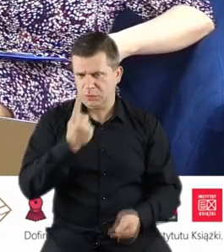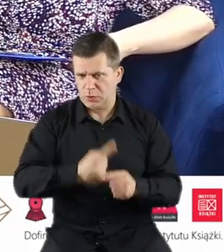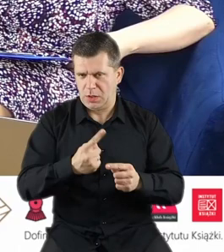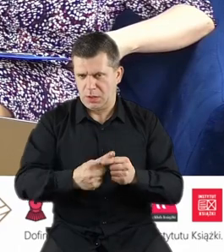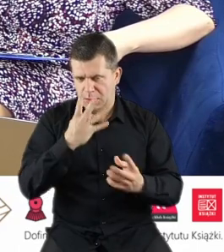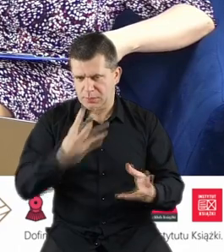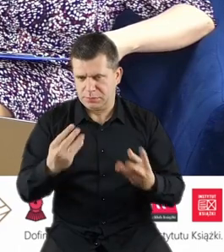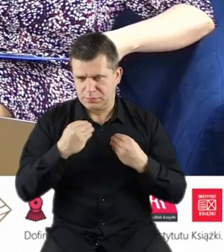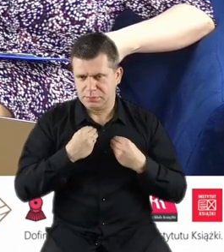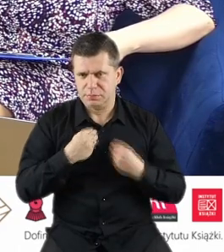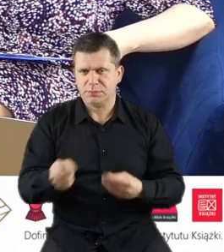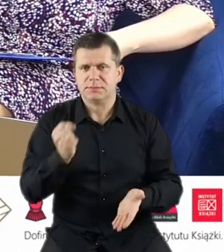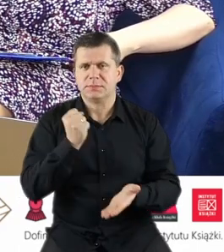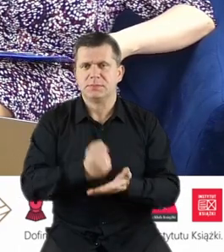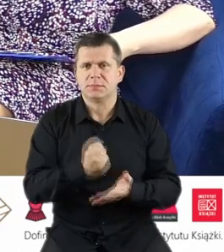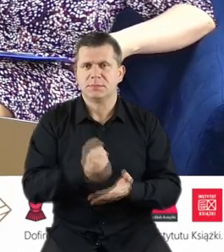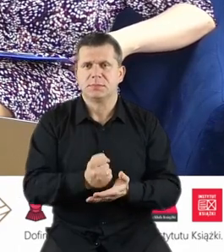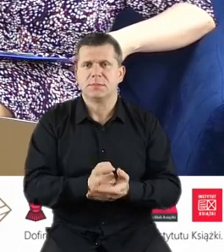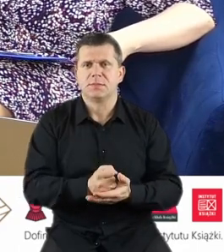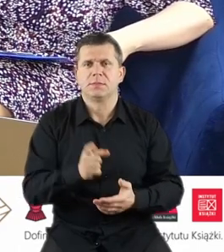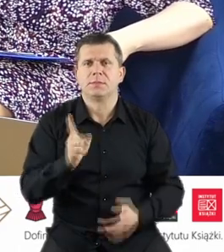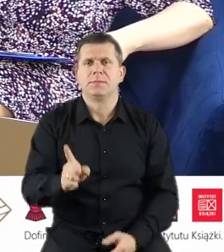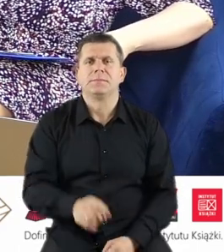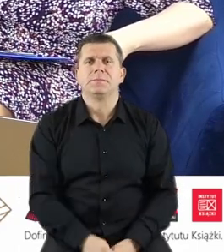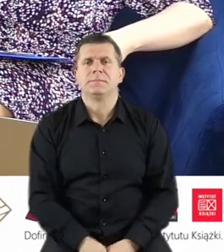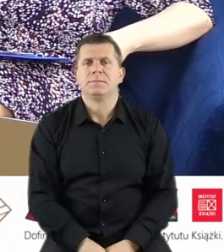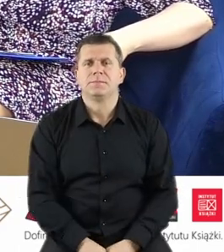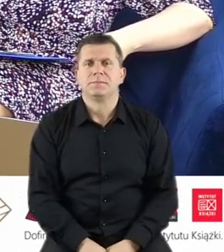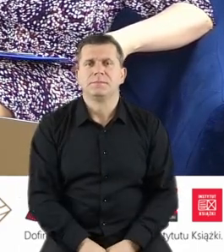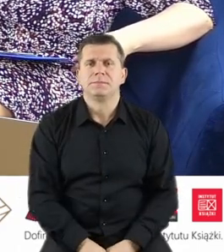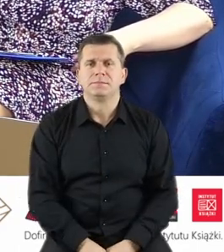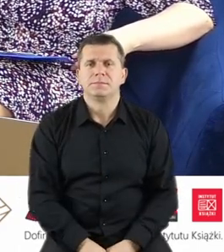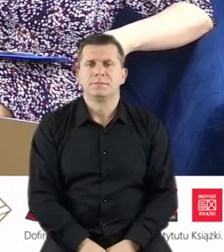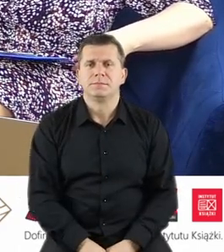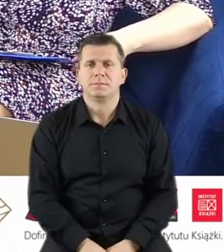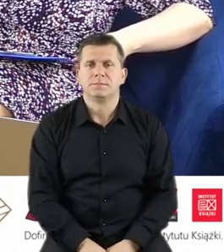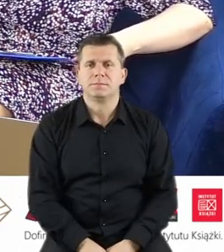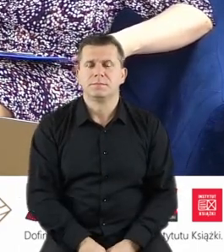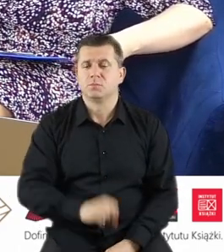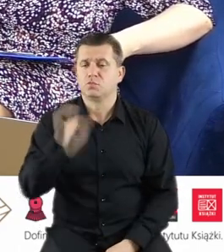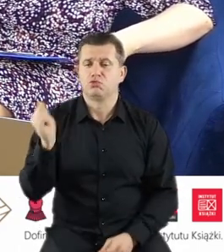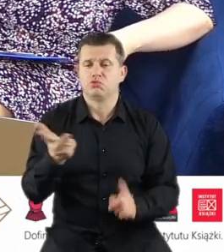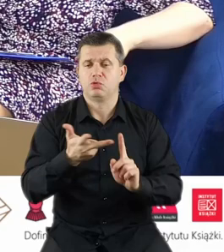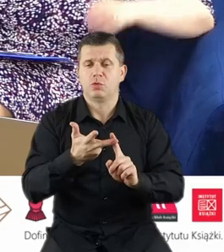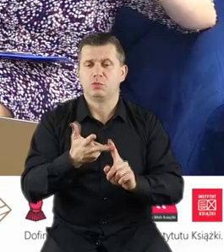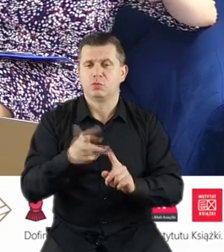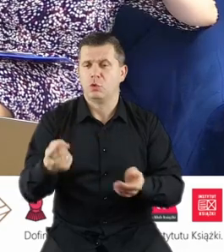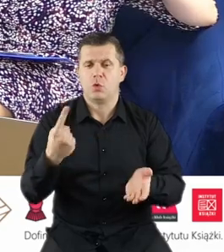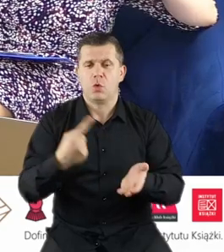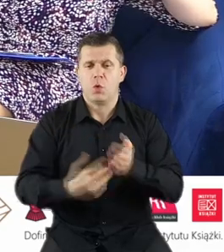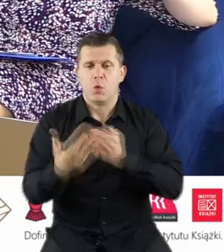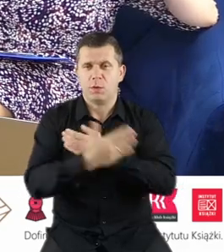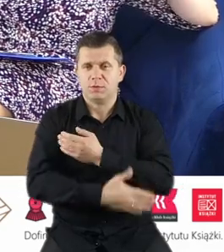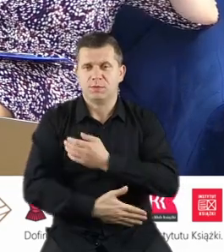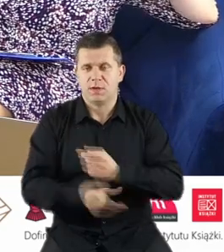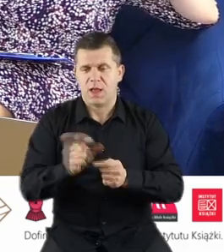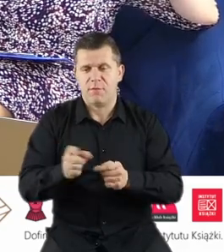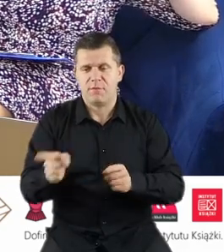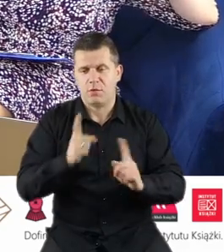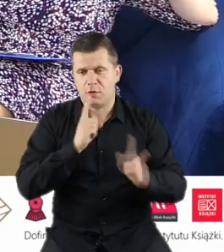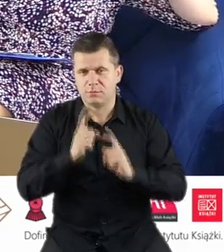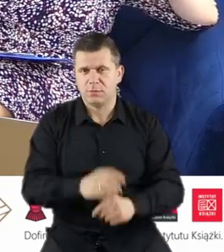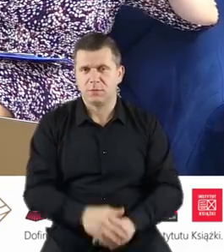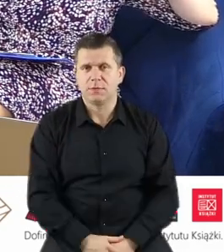obnażający, jest wątek z Notagos. Notagos w trzecim tomie i obiecuję, że to już jest ostatni fragment, do którego nawiążę. Chodzi